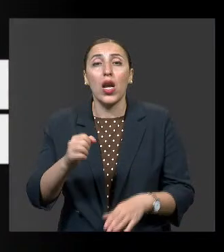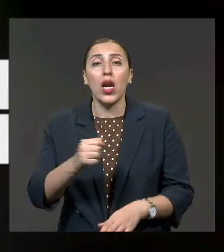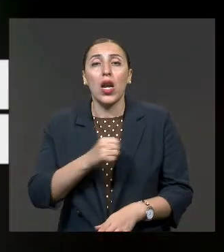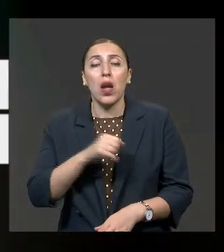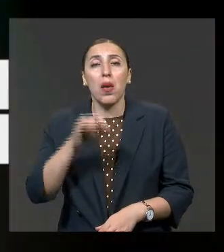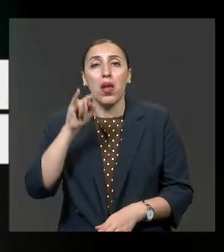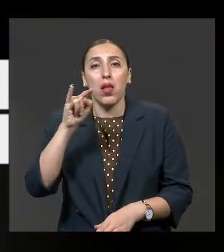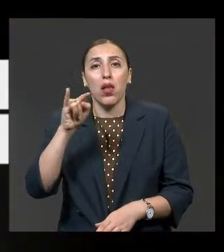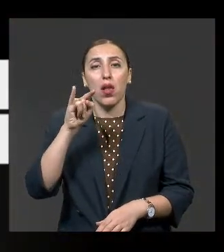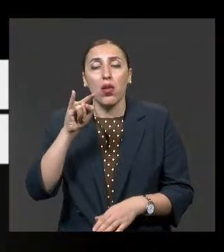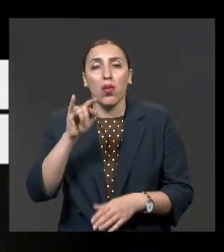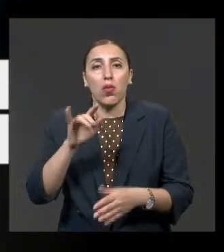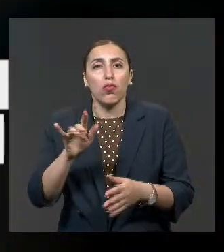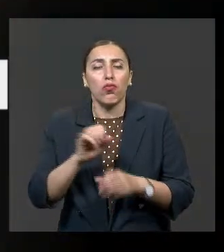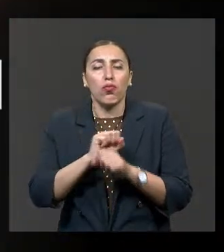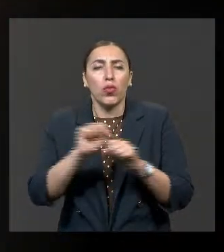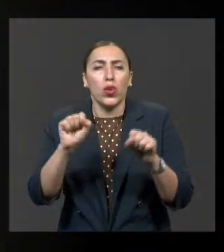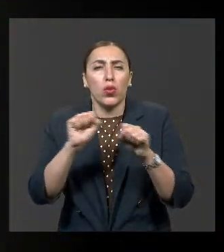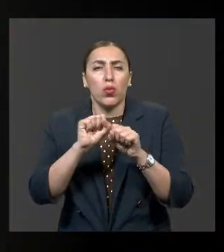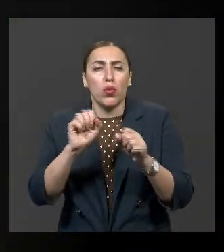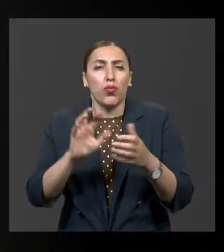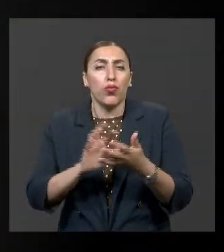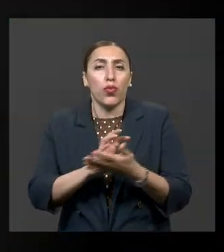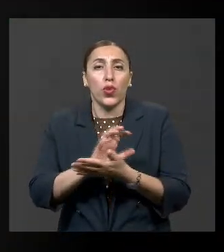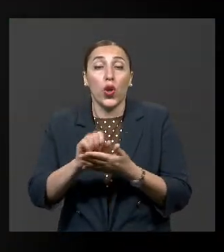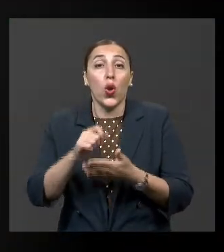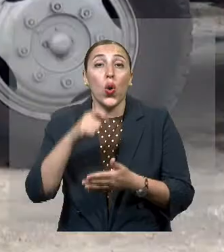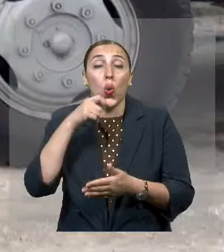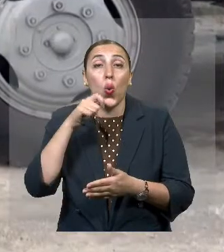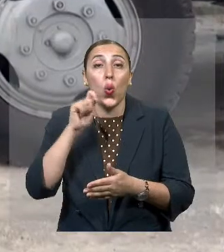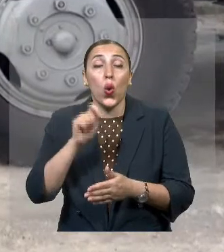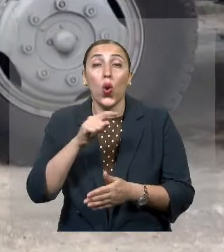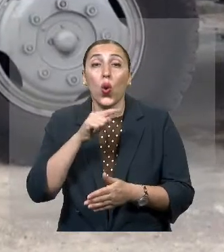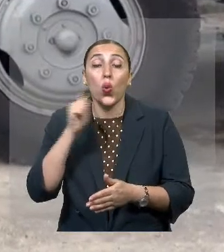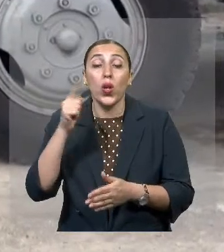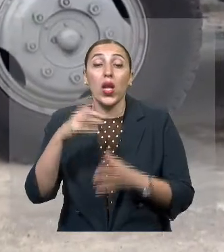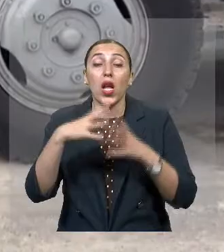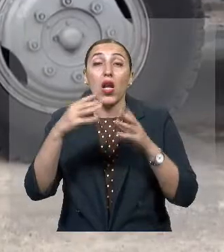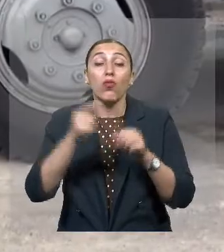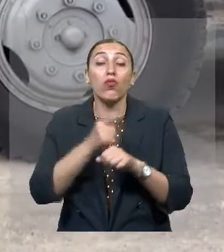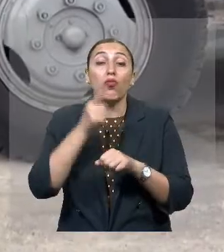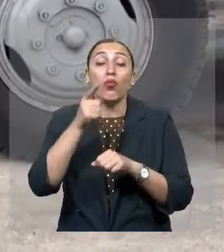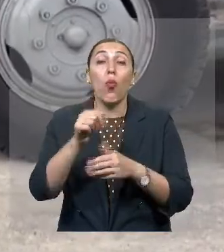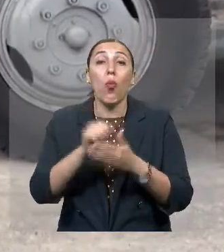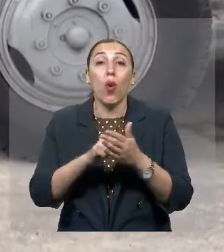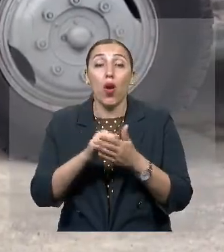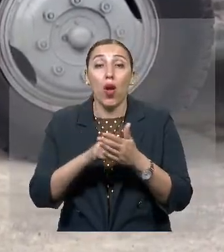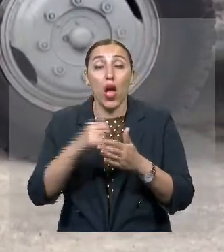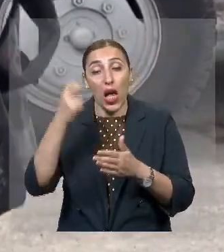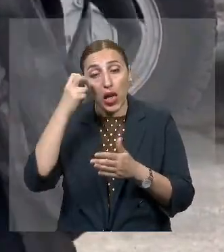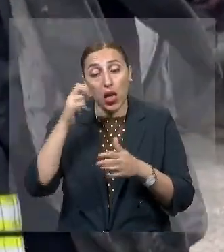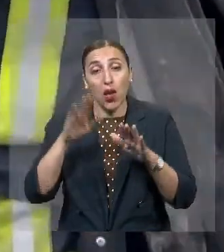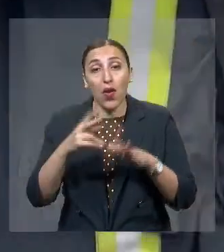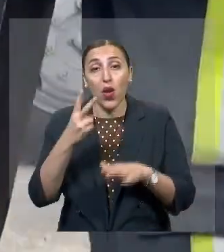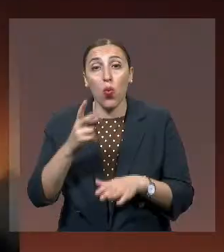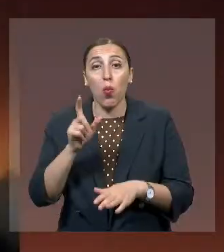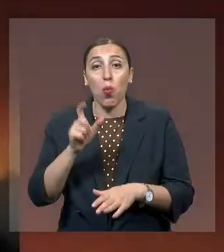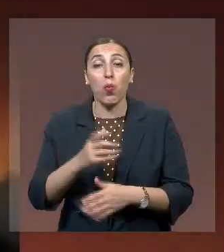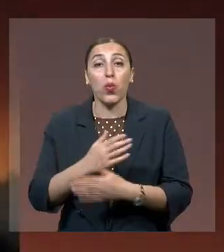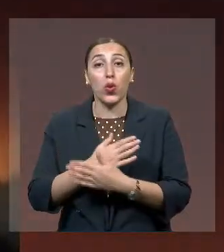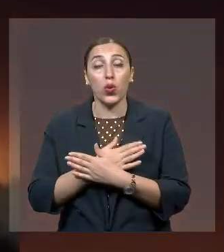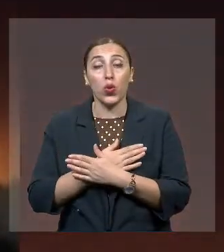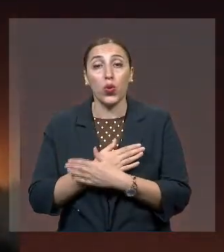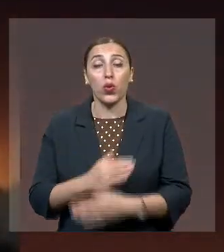ռազմատրանսպորտային օդանավեր են ոչնչացվել, իսկ Ուկրաինայում ռուսական ուժերի հրթիռակոծության հետևանքով Կիևում 2 մարդ է